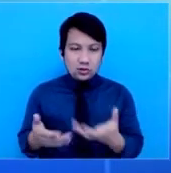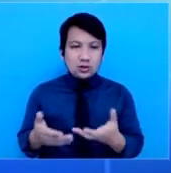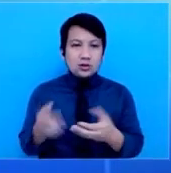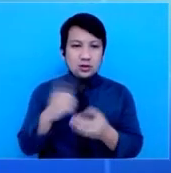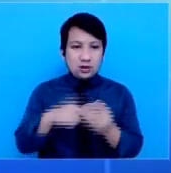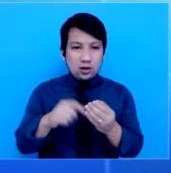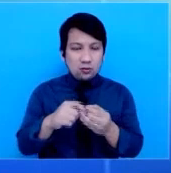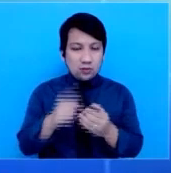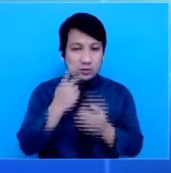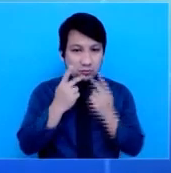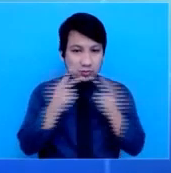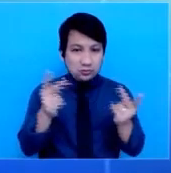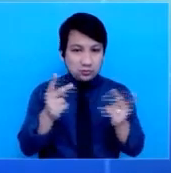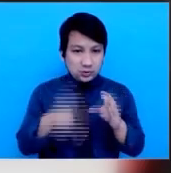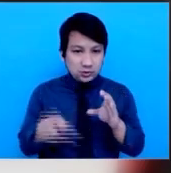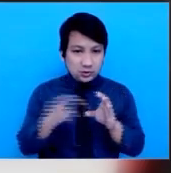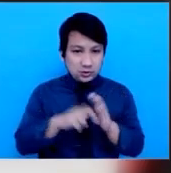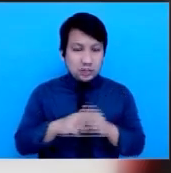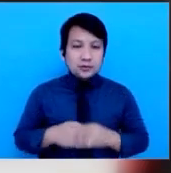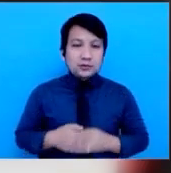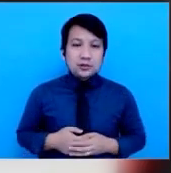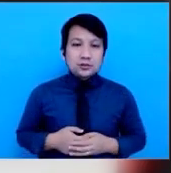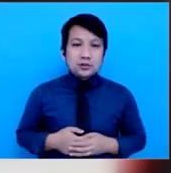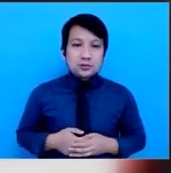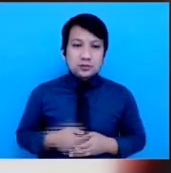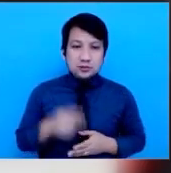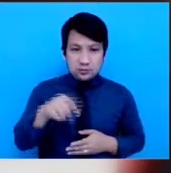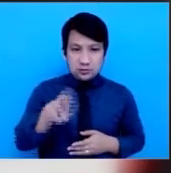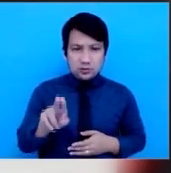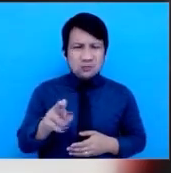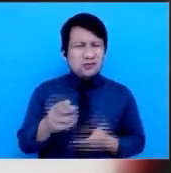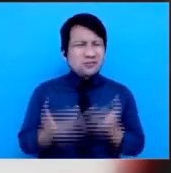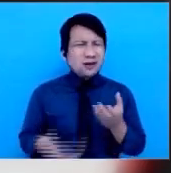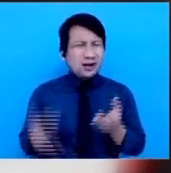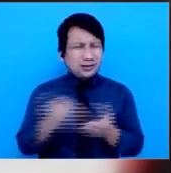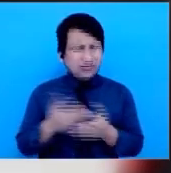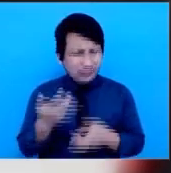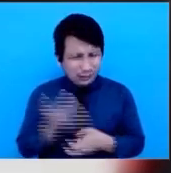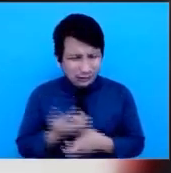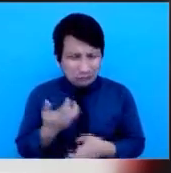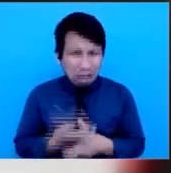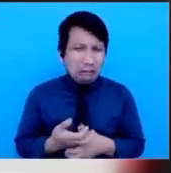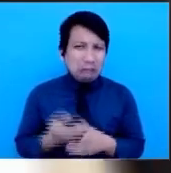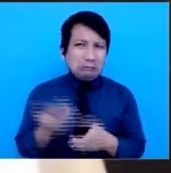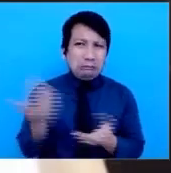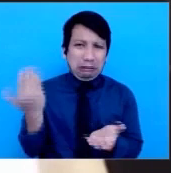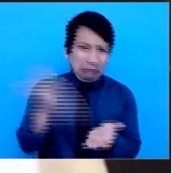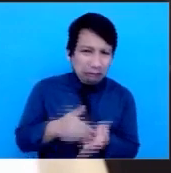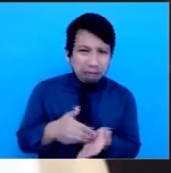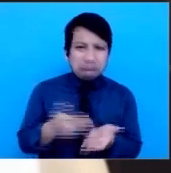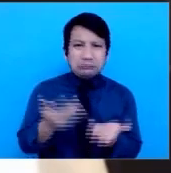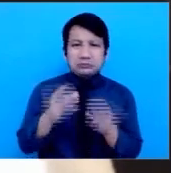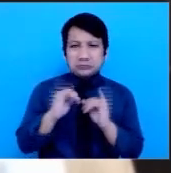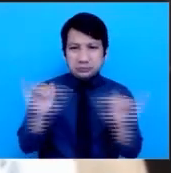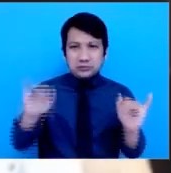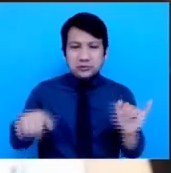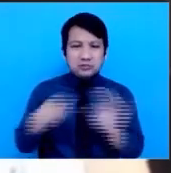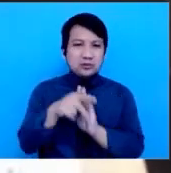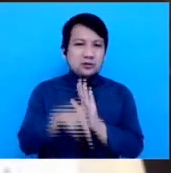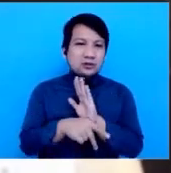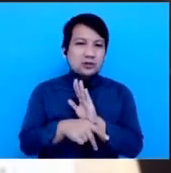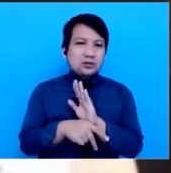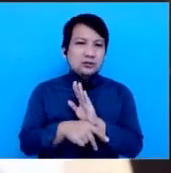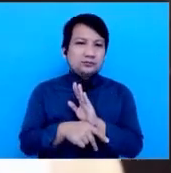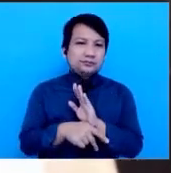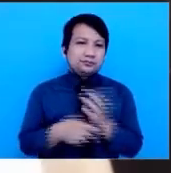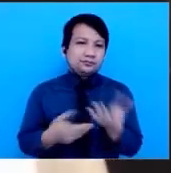pampublikong transportasyon. Parang dagdag na kalupitan, dagdag na kahirapan yung ganyang klaseng polisiya. Mas